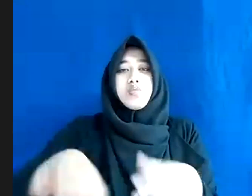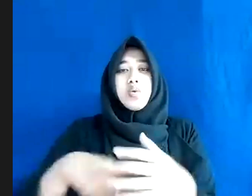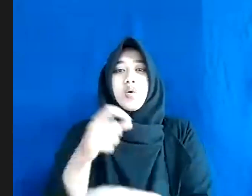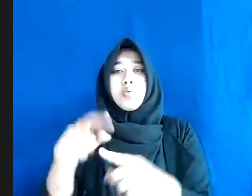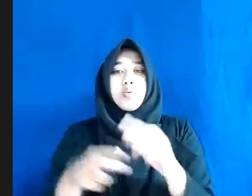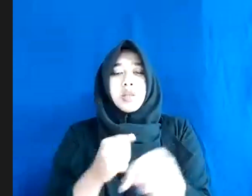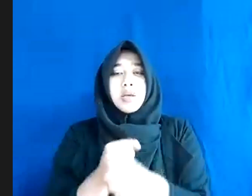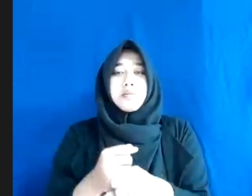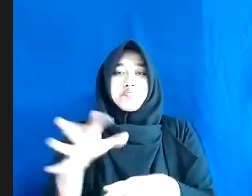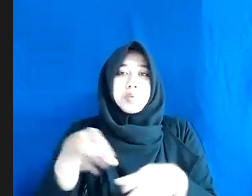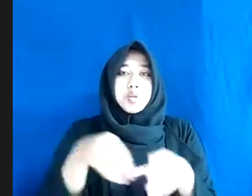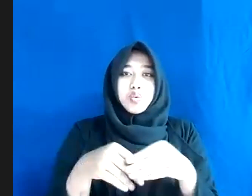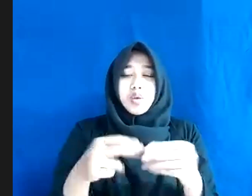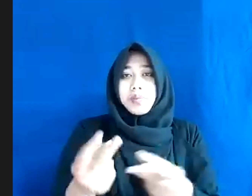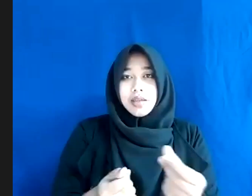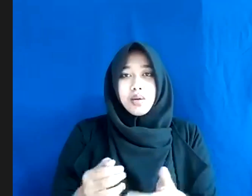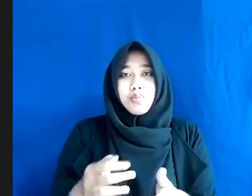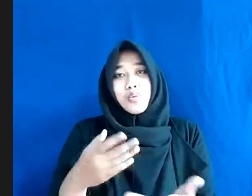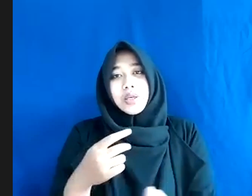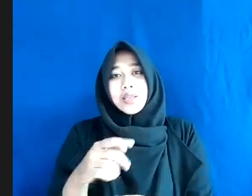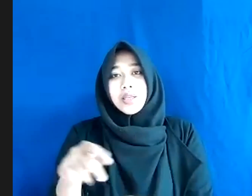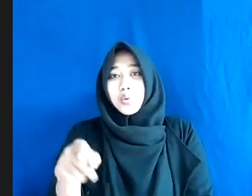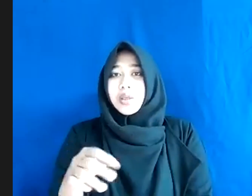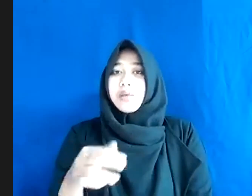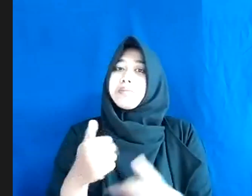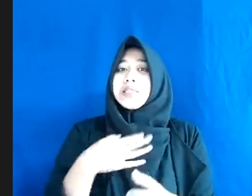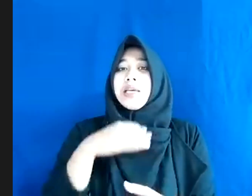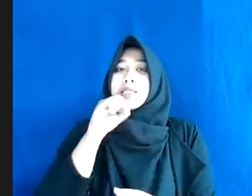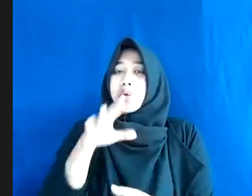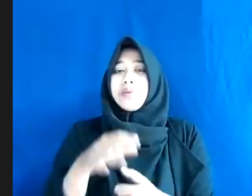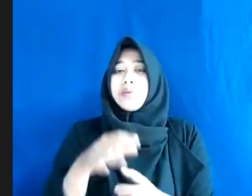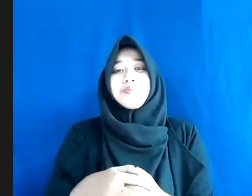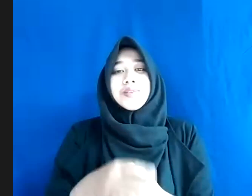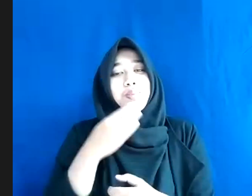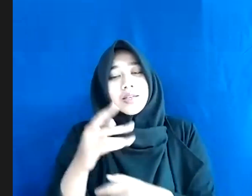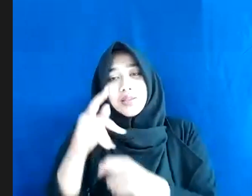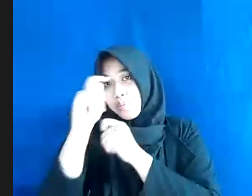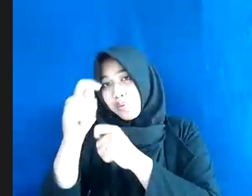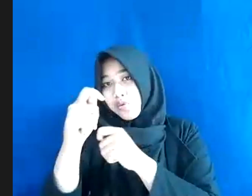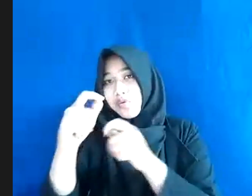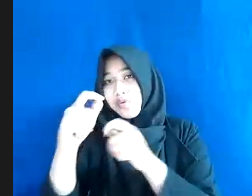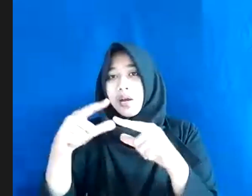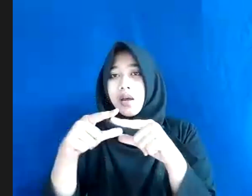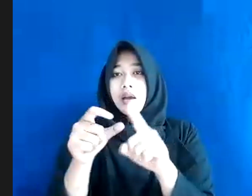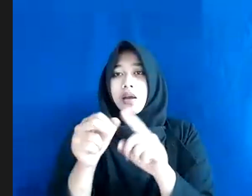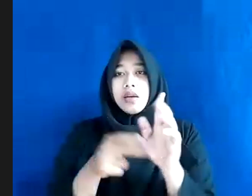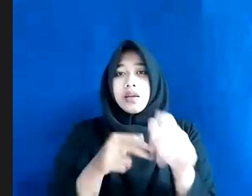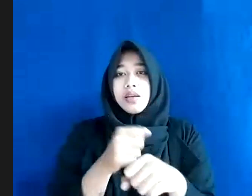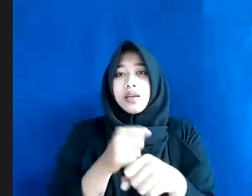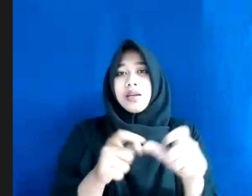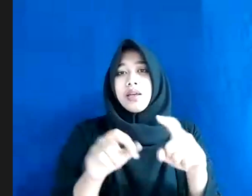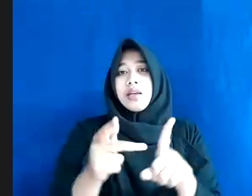kasih. Baik, terima kasih Prof. Adiningsih. Pertanyaan kedua masih ditujukan